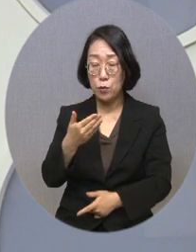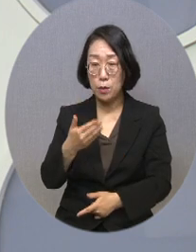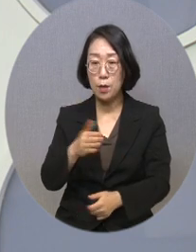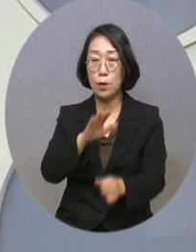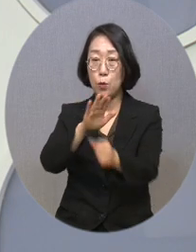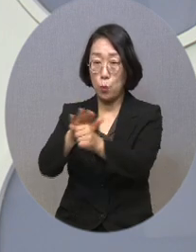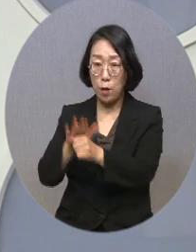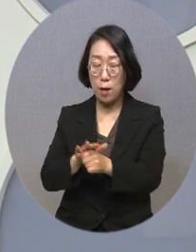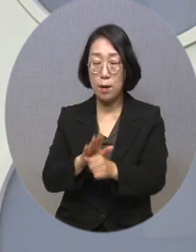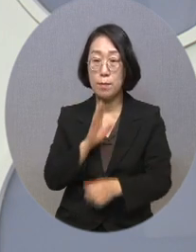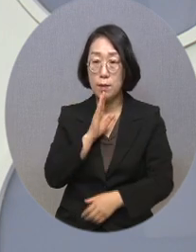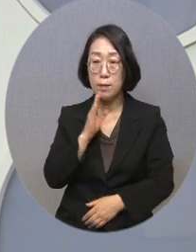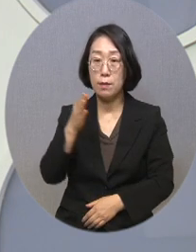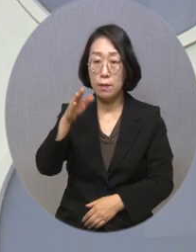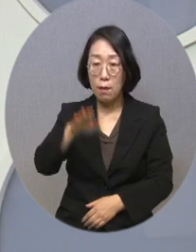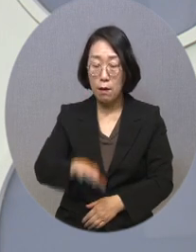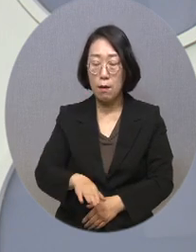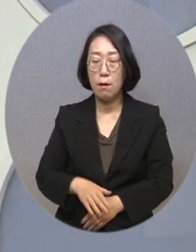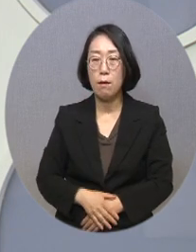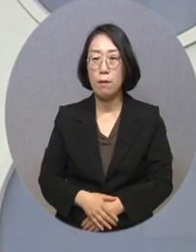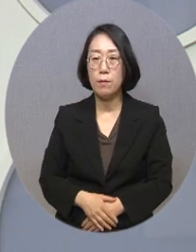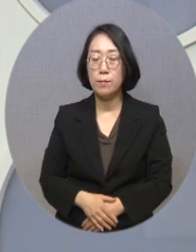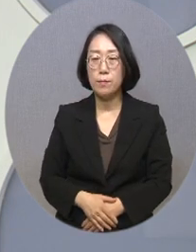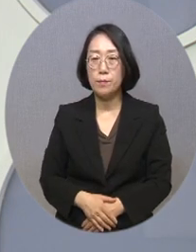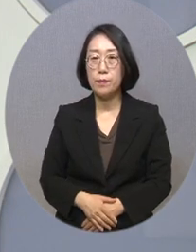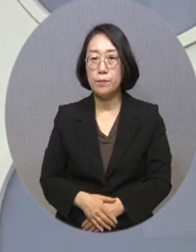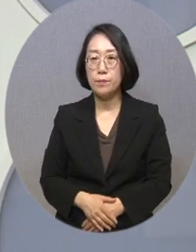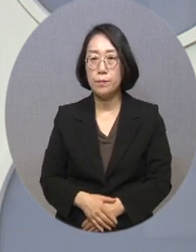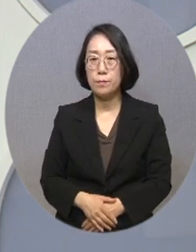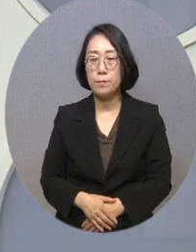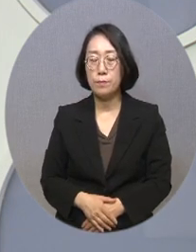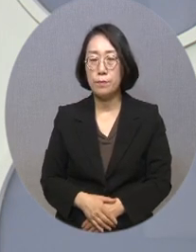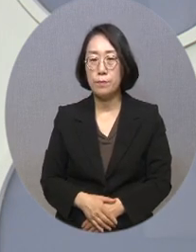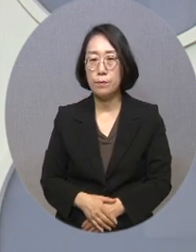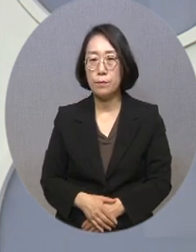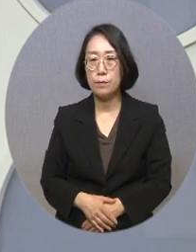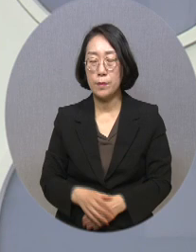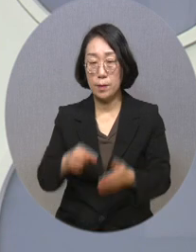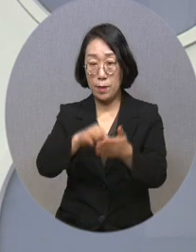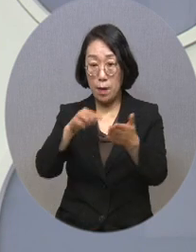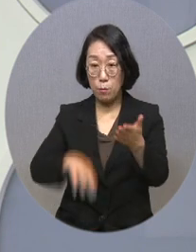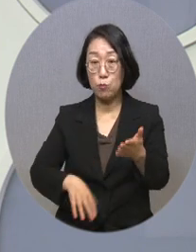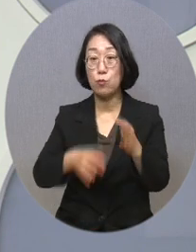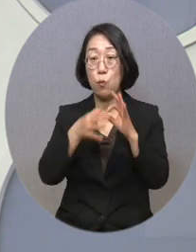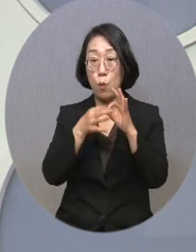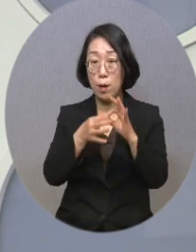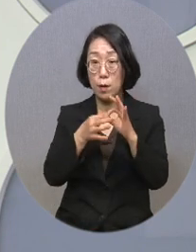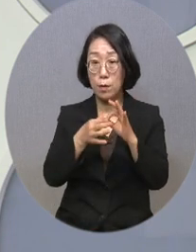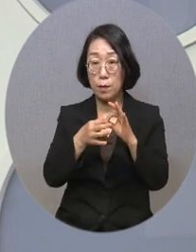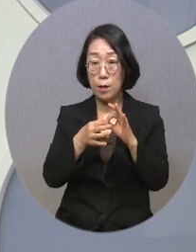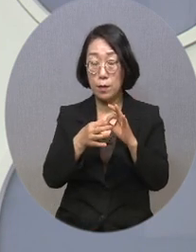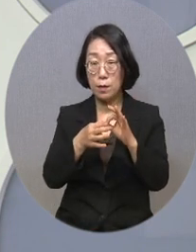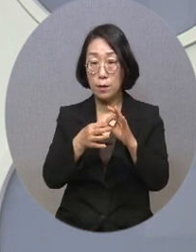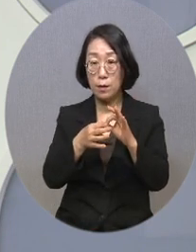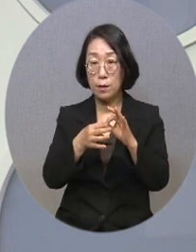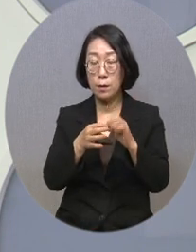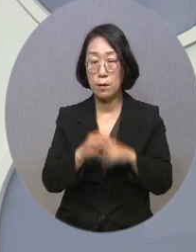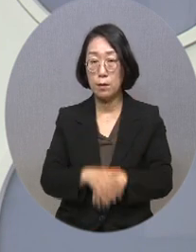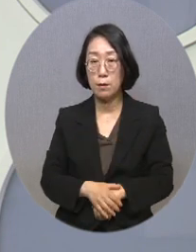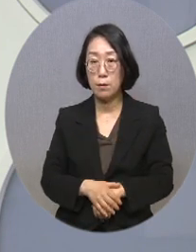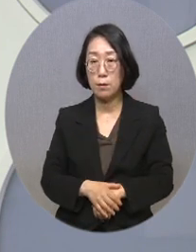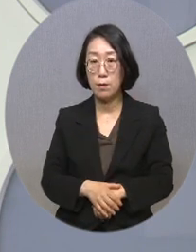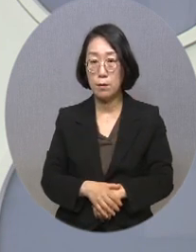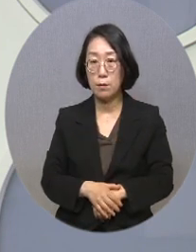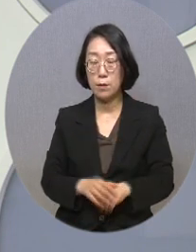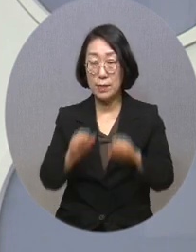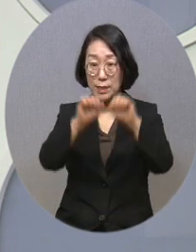하고 있는데 지금 우리 이제 그 모든 이제 세무와 관련된 시스템이 지금 이제